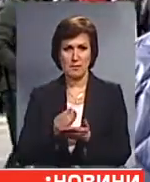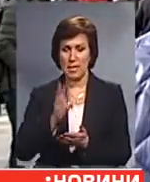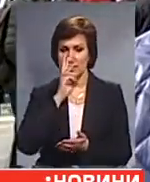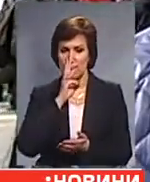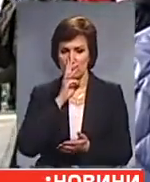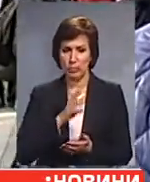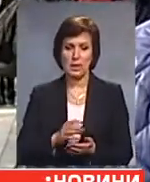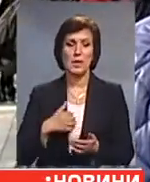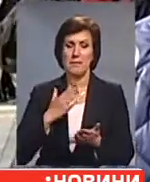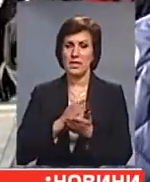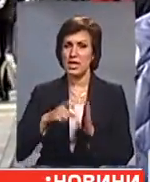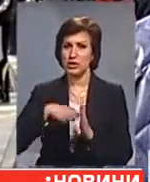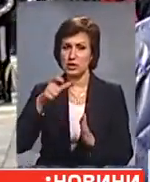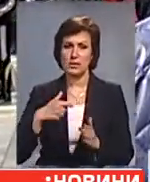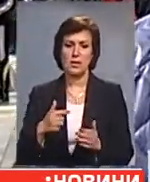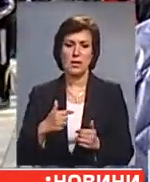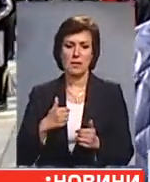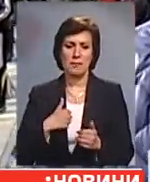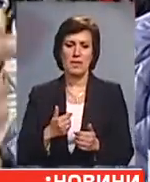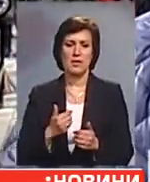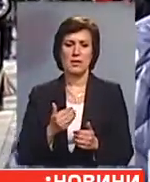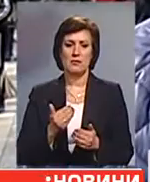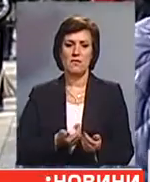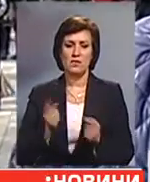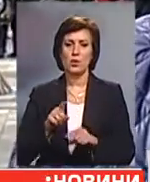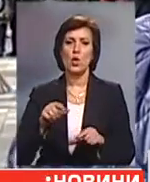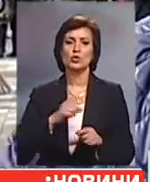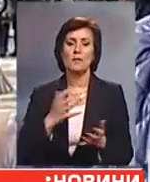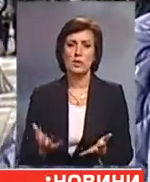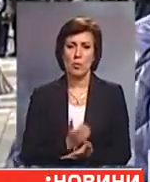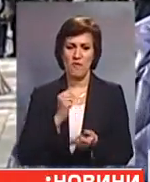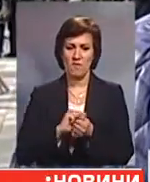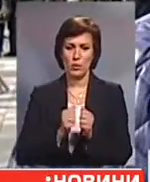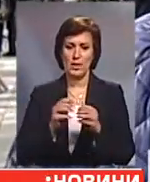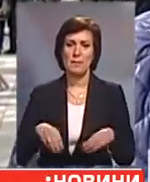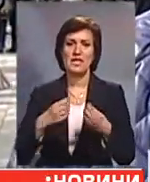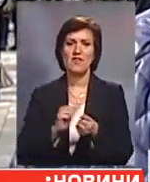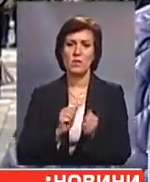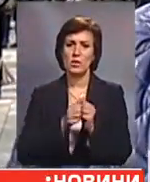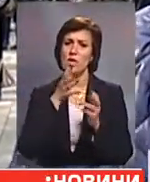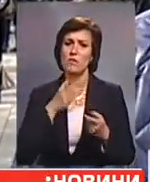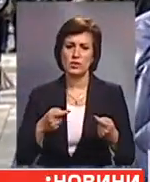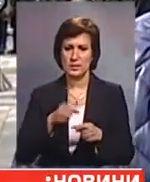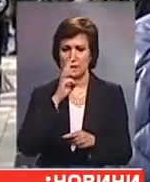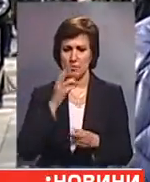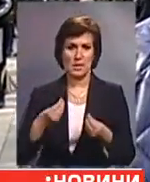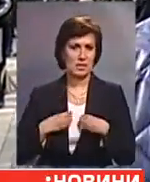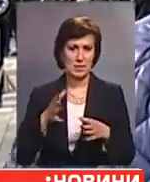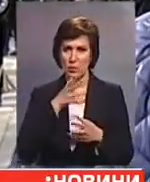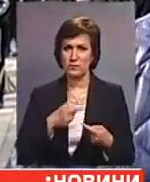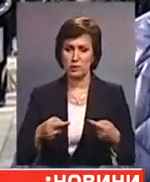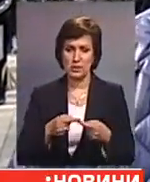плату. Ми є шахтарі. Ми живемо від того, що ми добуваємо вугілля, ми даємо вугілля вчасно, зарплату нам не дають